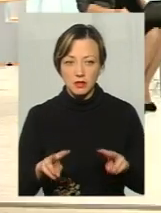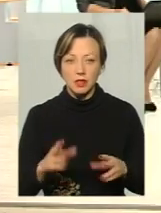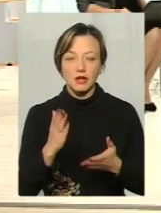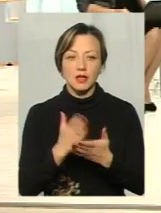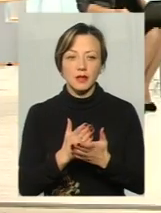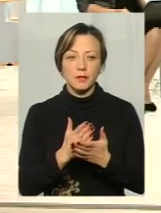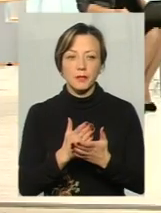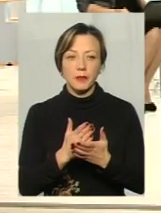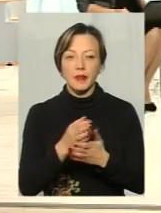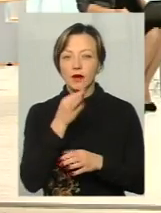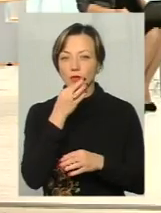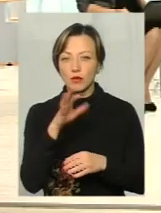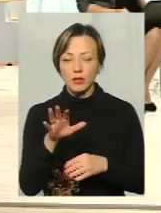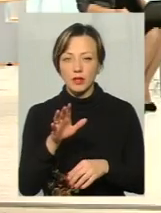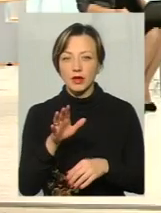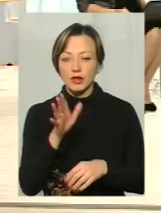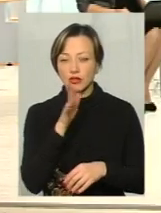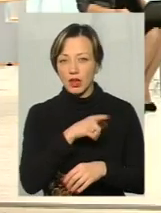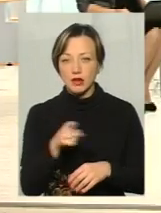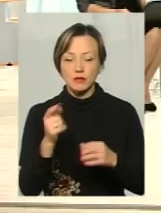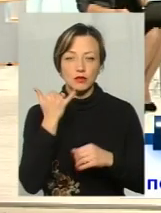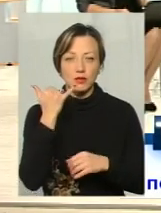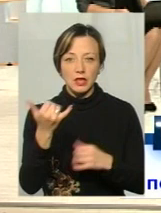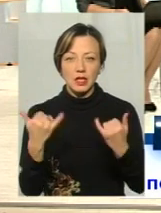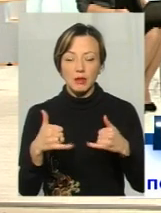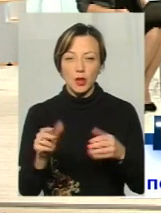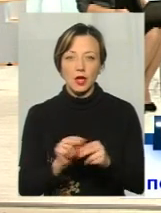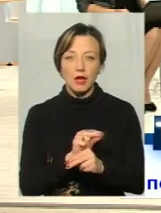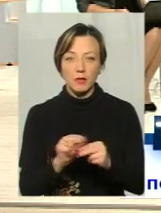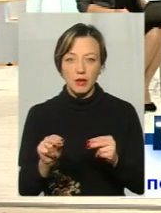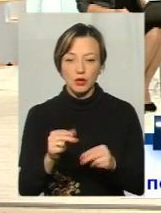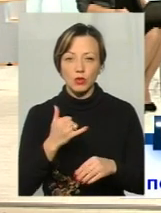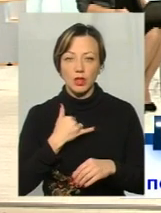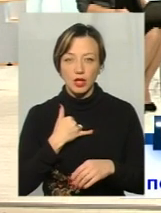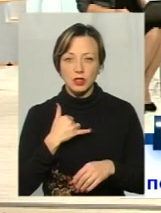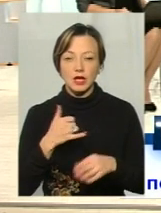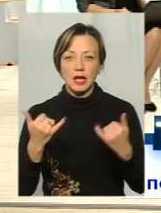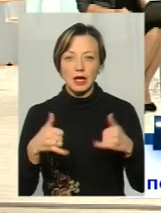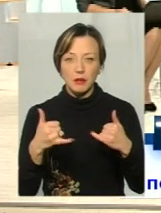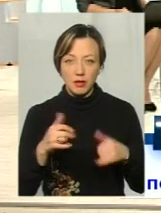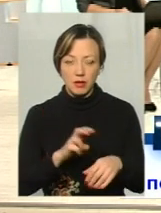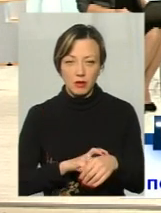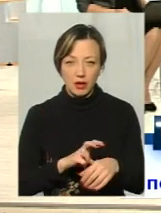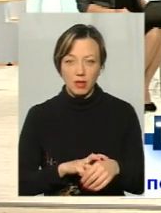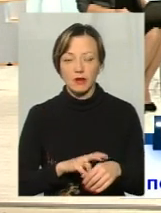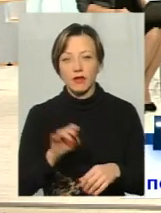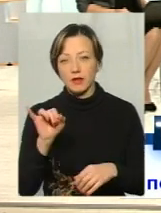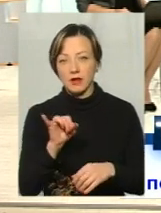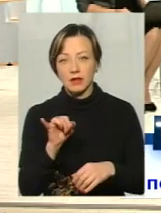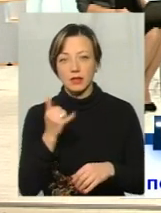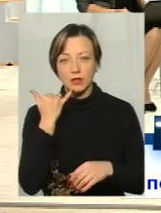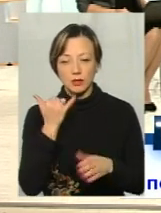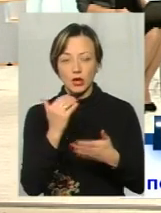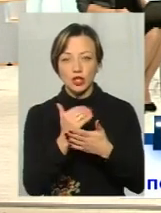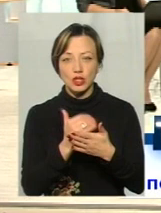гематології. І в будь-який час можна позвонити в хіміотерапію до наших хіміотерапевтів, які в